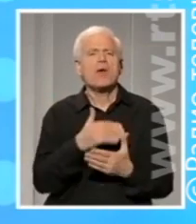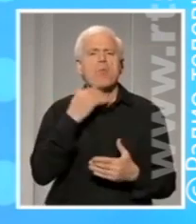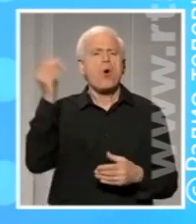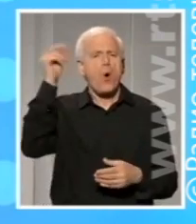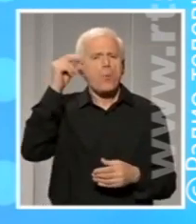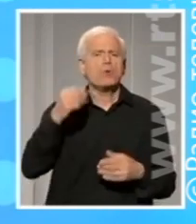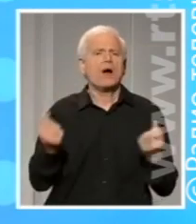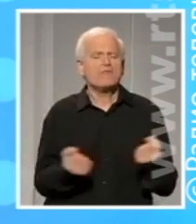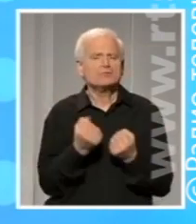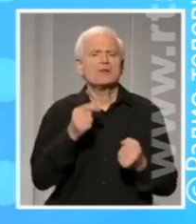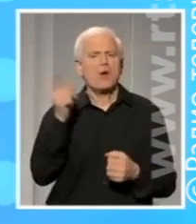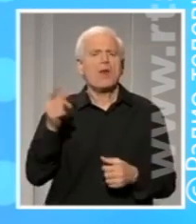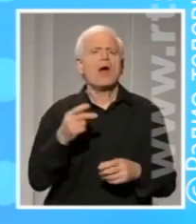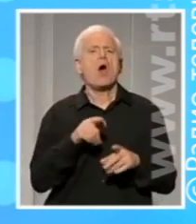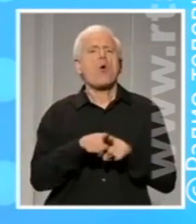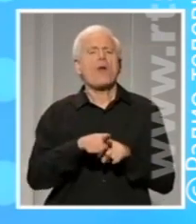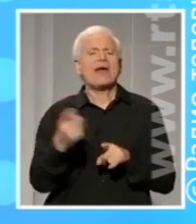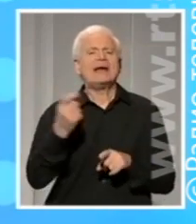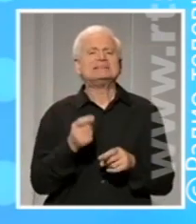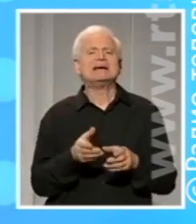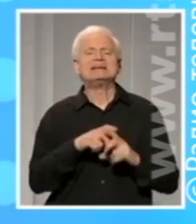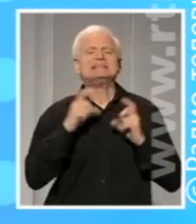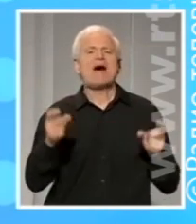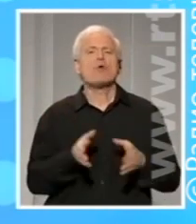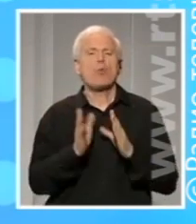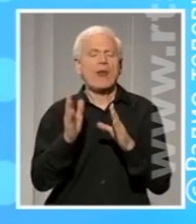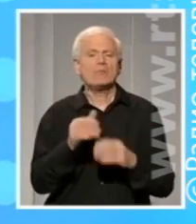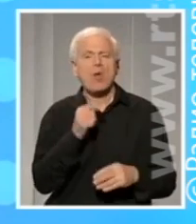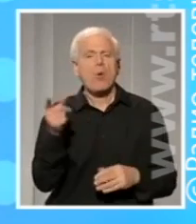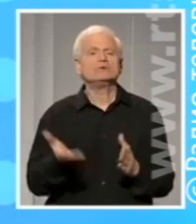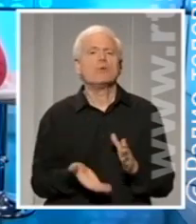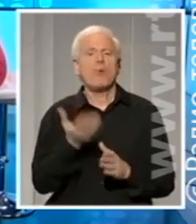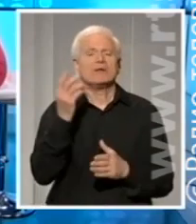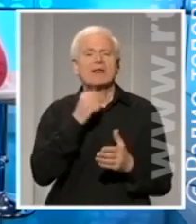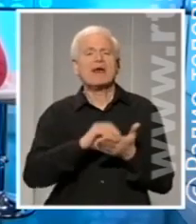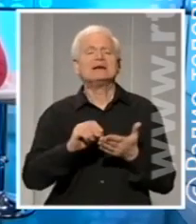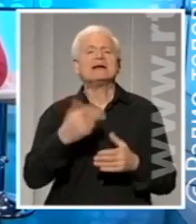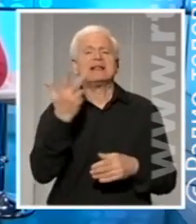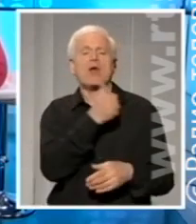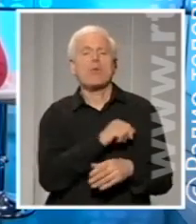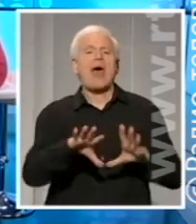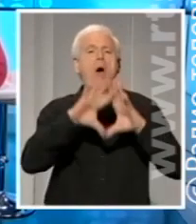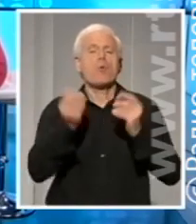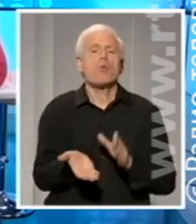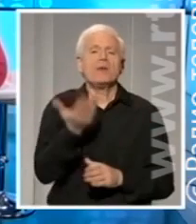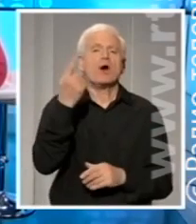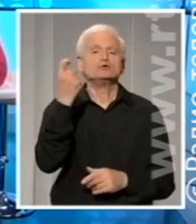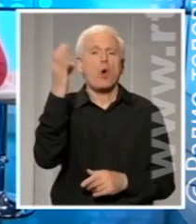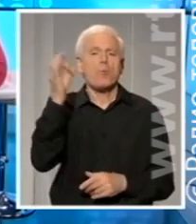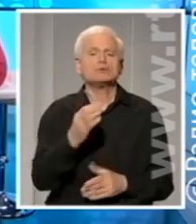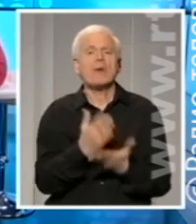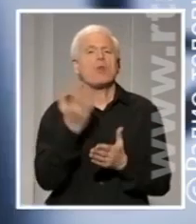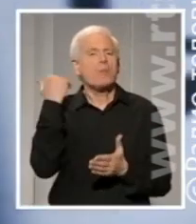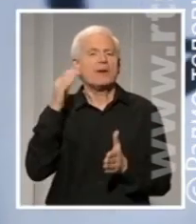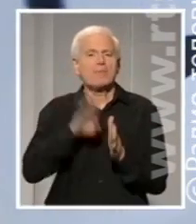obuke. Kolege Zavoda za unapređivanje su za sada podigli digitalnu pismenost nastavnika za ove 3 godine na ukupnih 100%, bilo je ispod